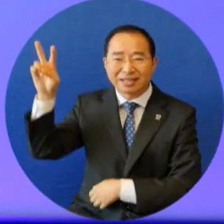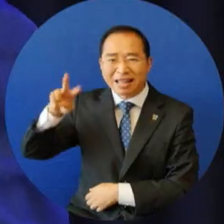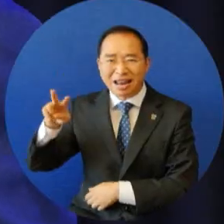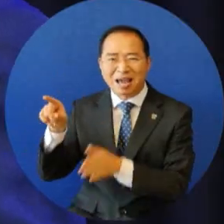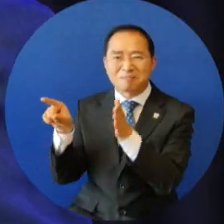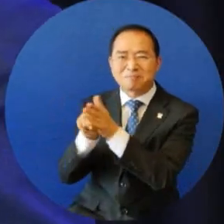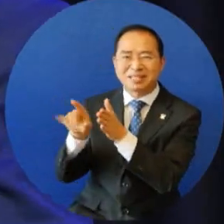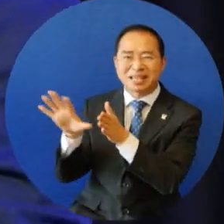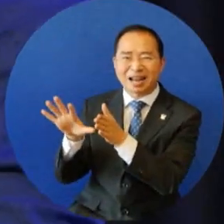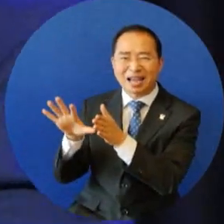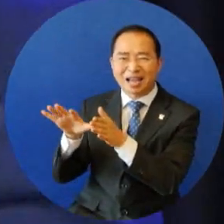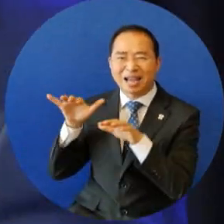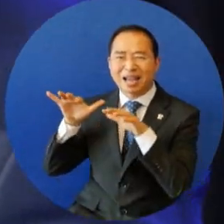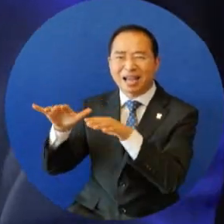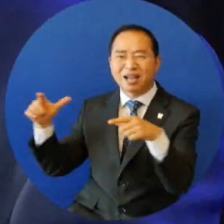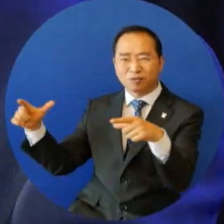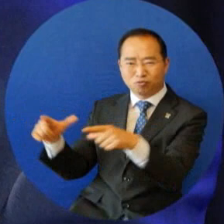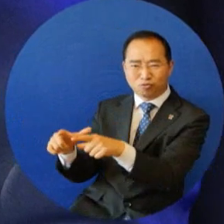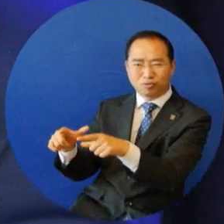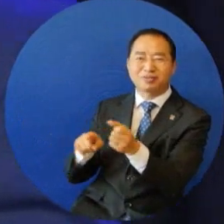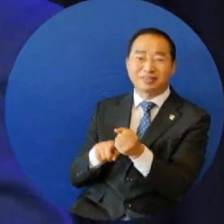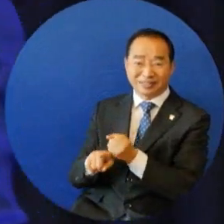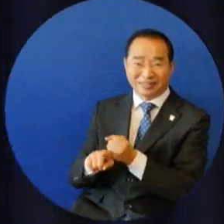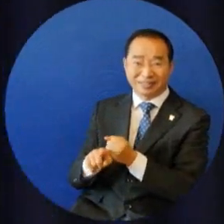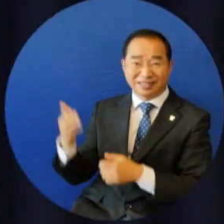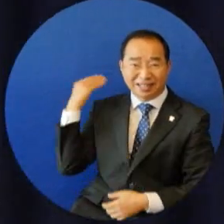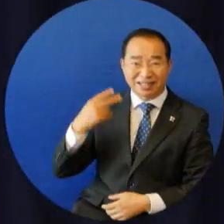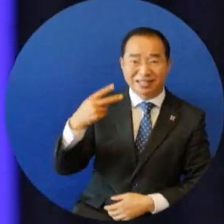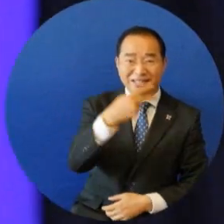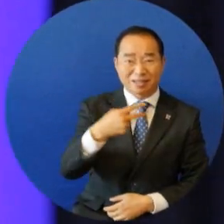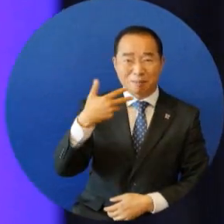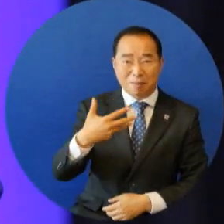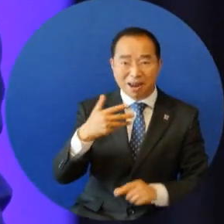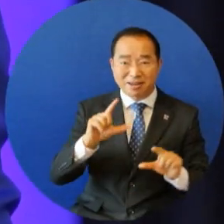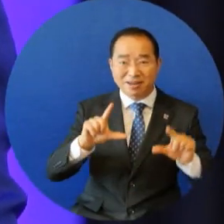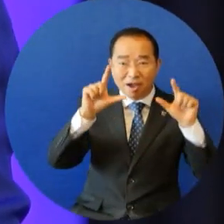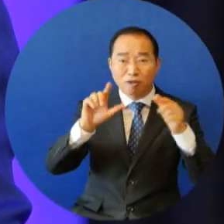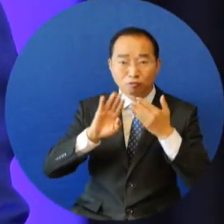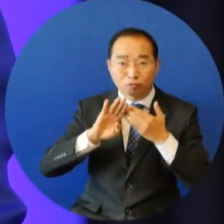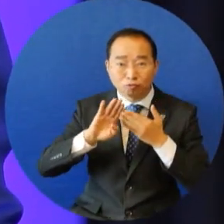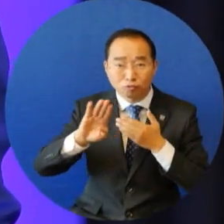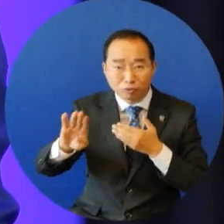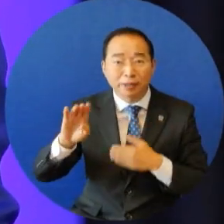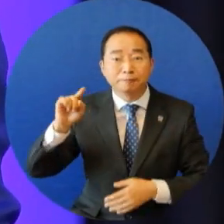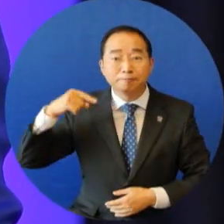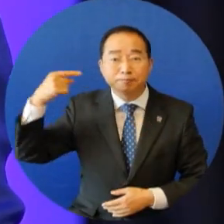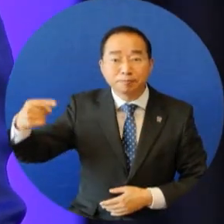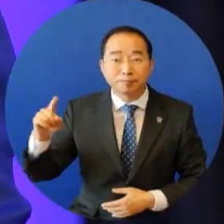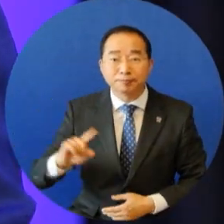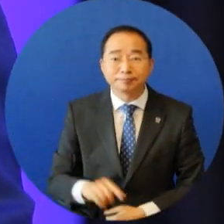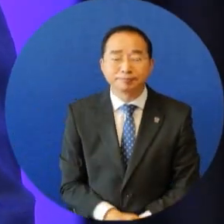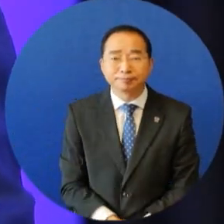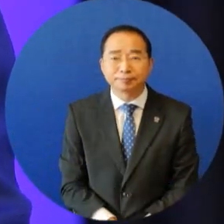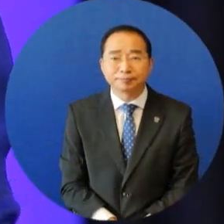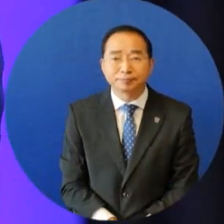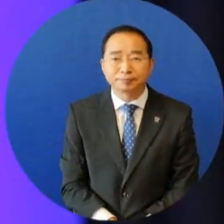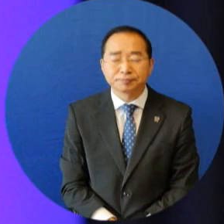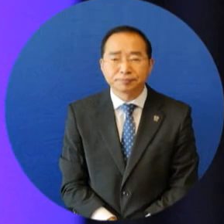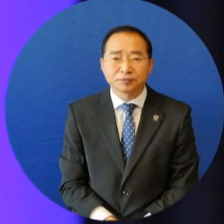의미해요. 이게 사실은 2008년도 글로벌 금융위기 이후에 어떤